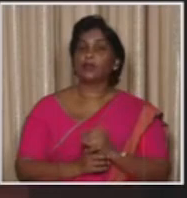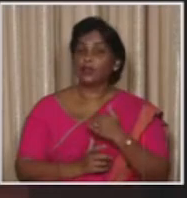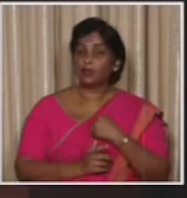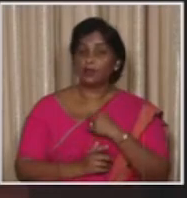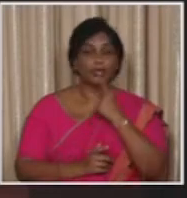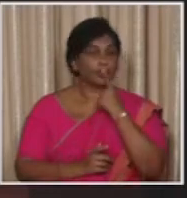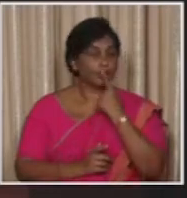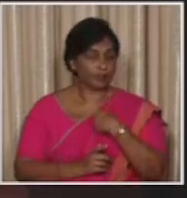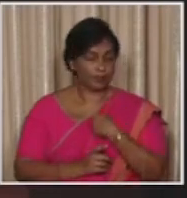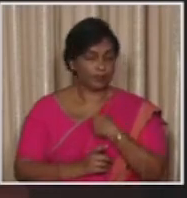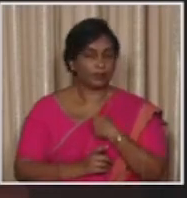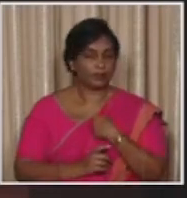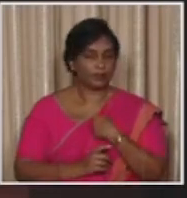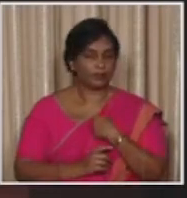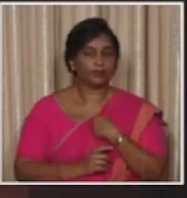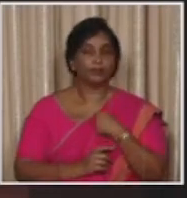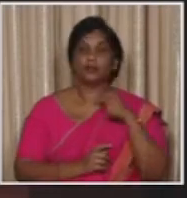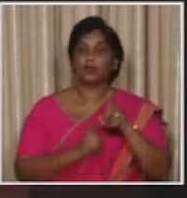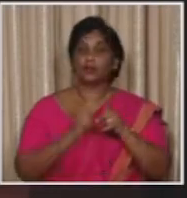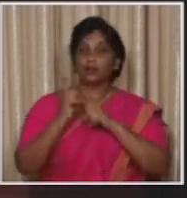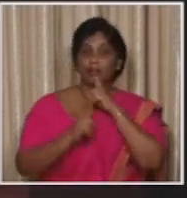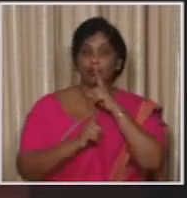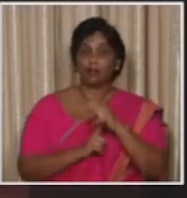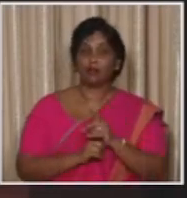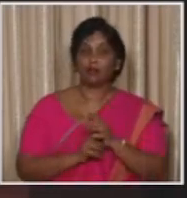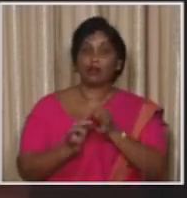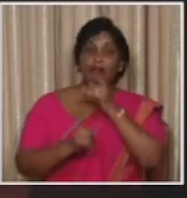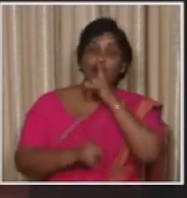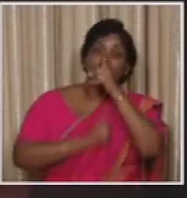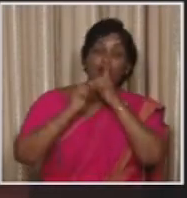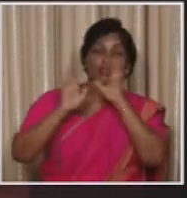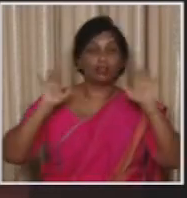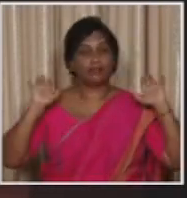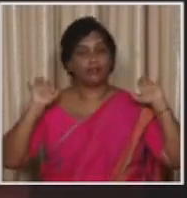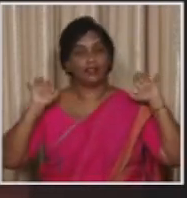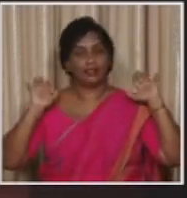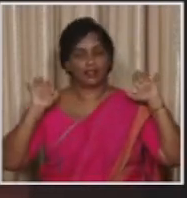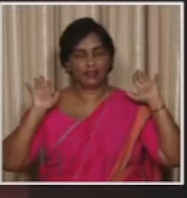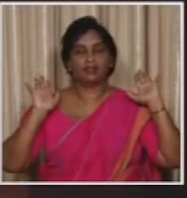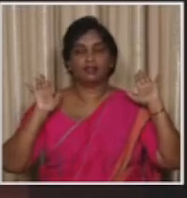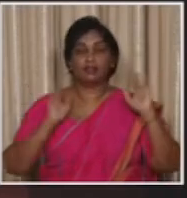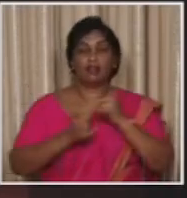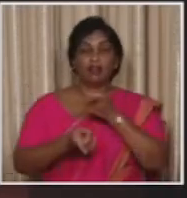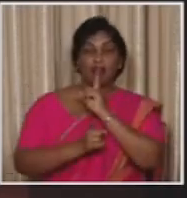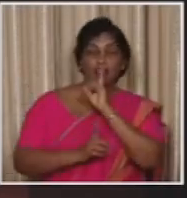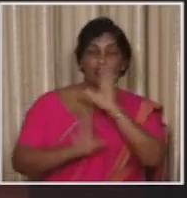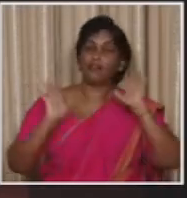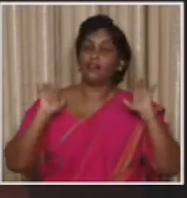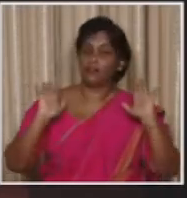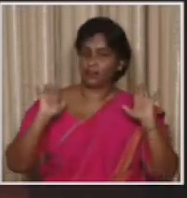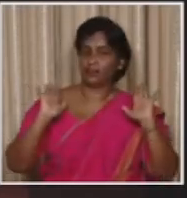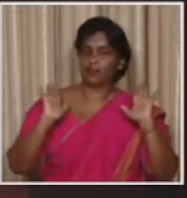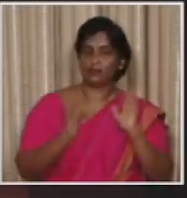කිව්වා මේ කතාවේදී කතාව විතරයි, කයිවාරුව විතරයි කියලා.